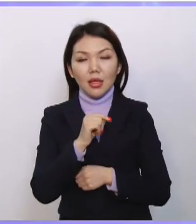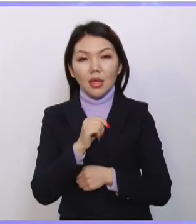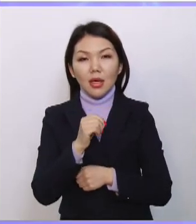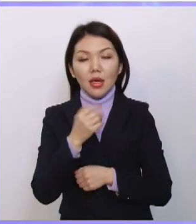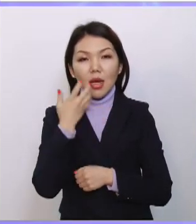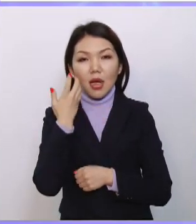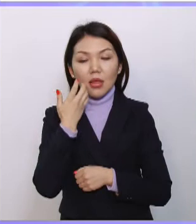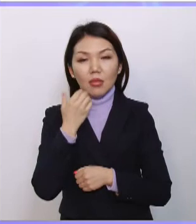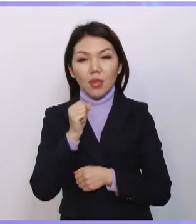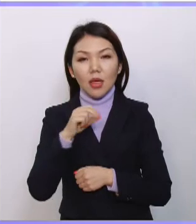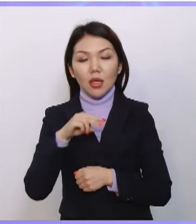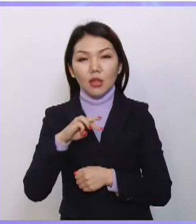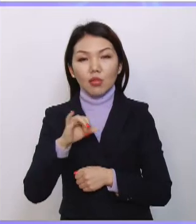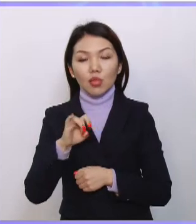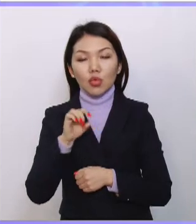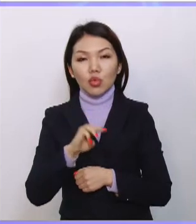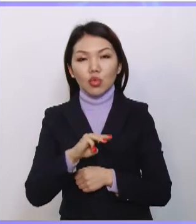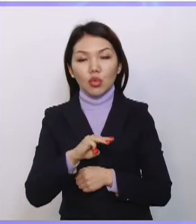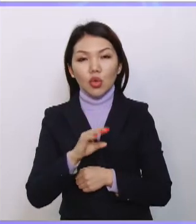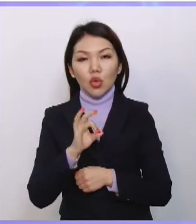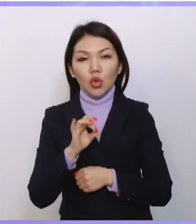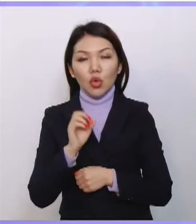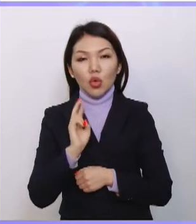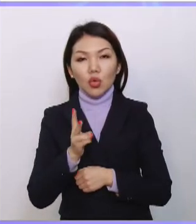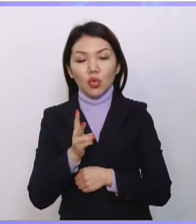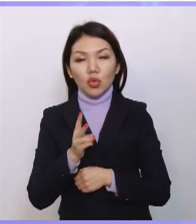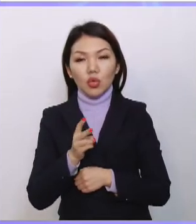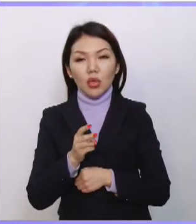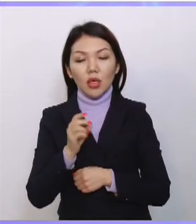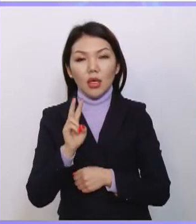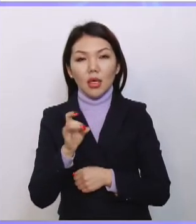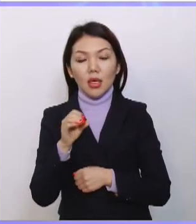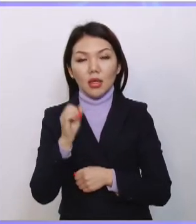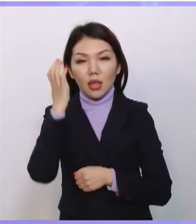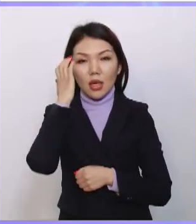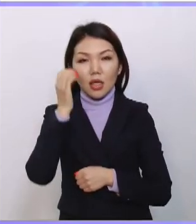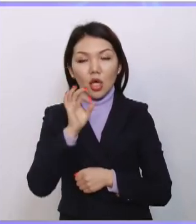алмурут, өрүк, кара өрүк бактары өсөт.